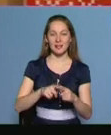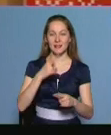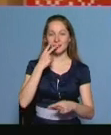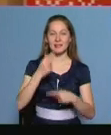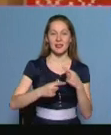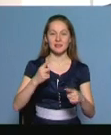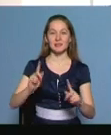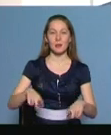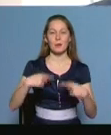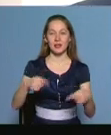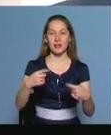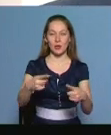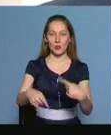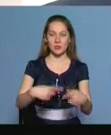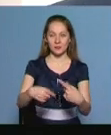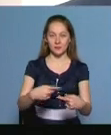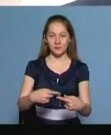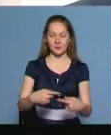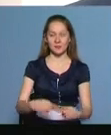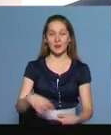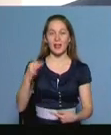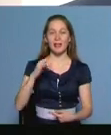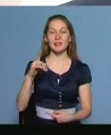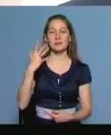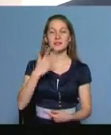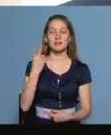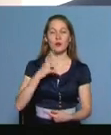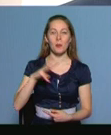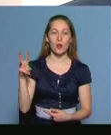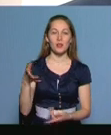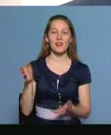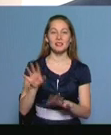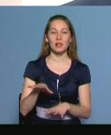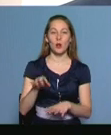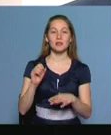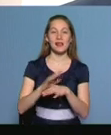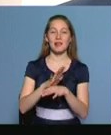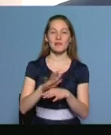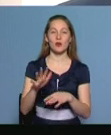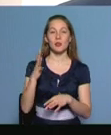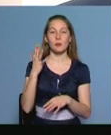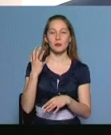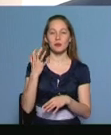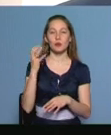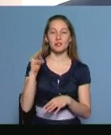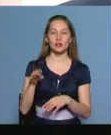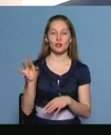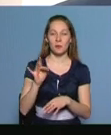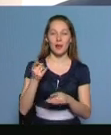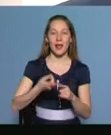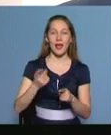их передаете. Из 52 миллионов остается неосвоено сегодня 500 тысяч рублей.